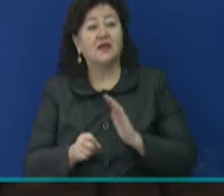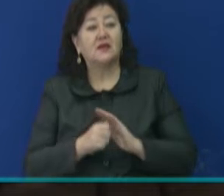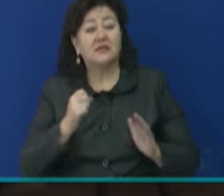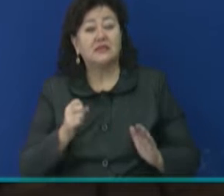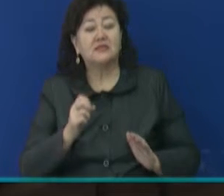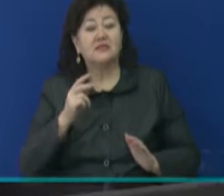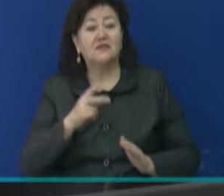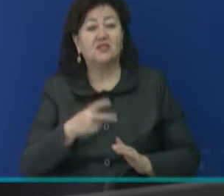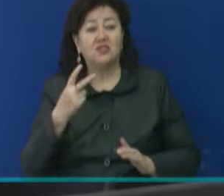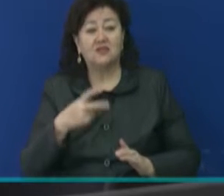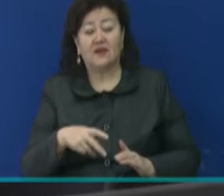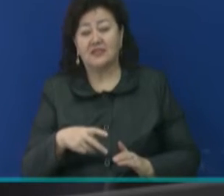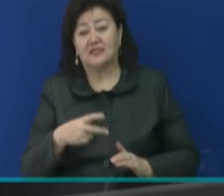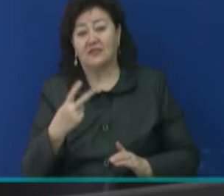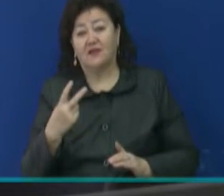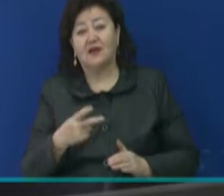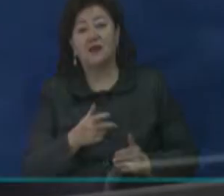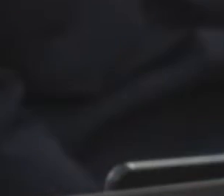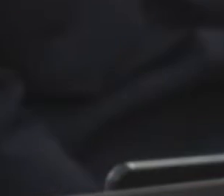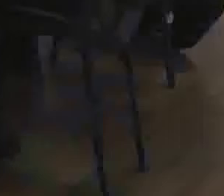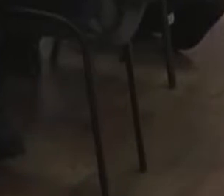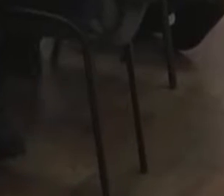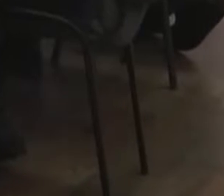2022 завершатся 25 ноябряков